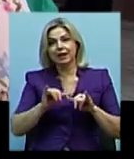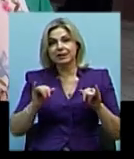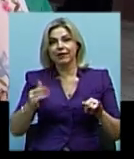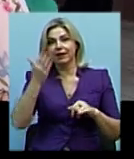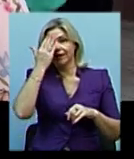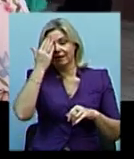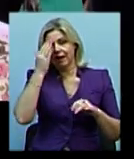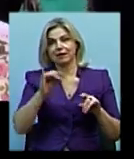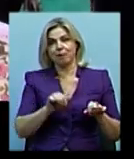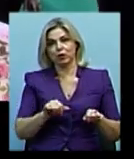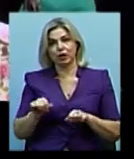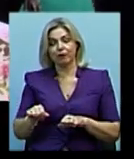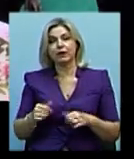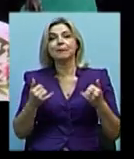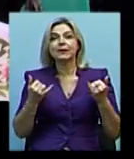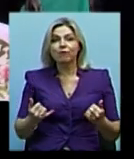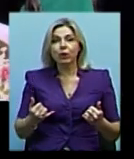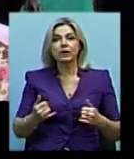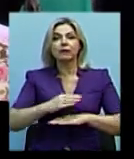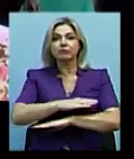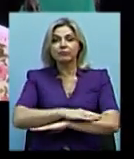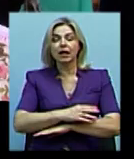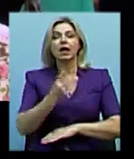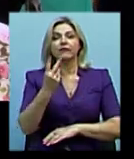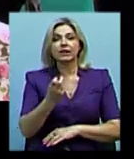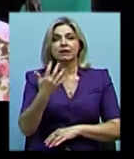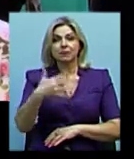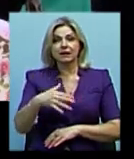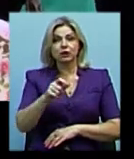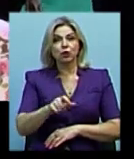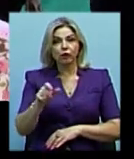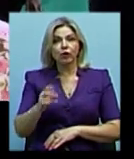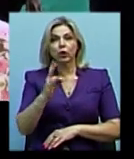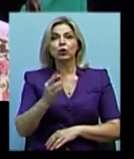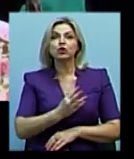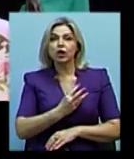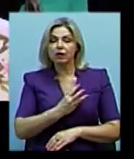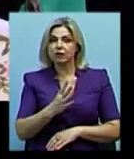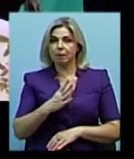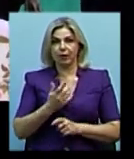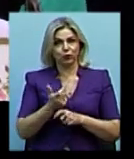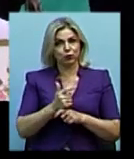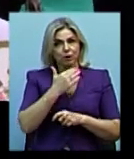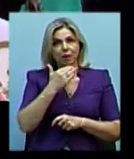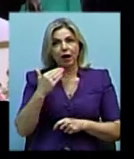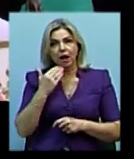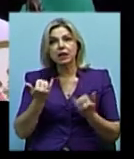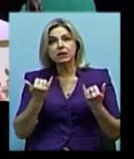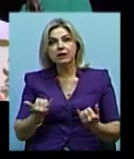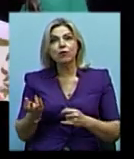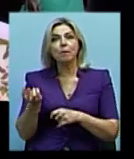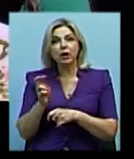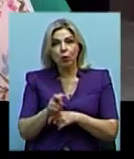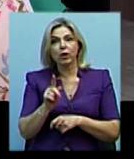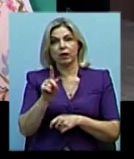таланти, можливості. На сьогоднішній день сіли 250 чоловік, але бажаючих дуже багато. І сьогодні приходили навіть